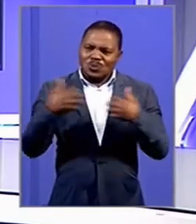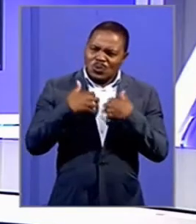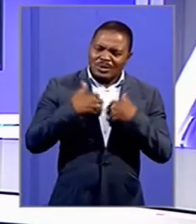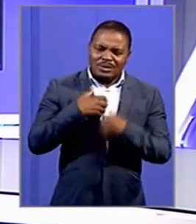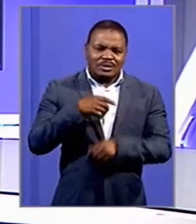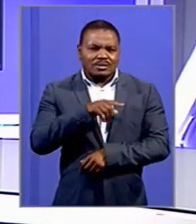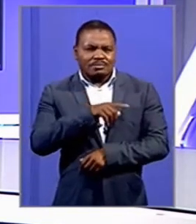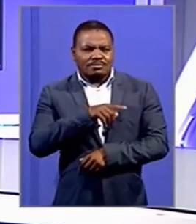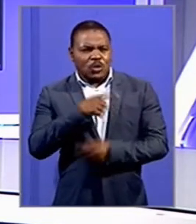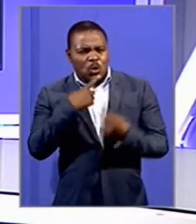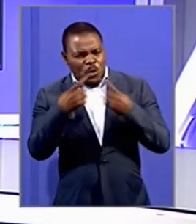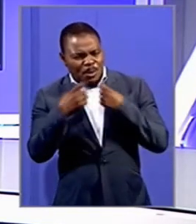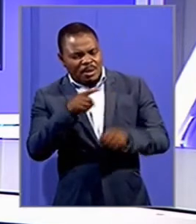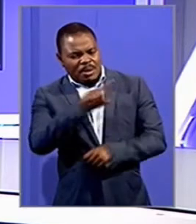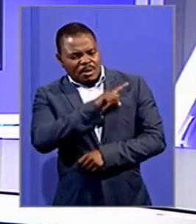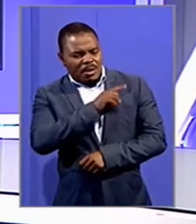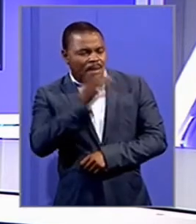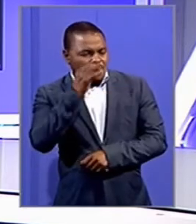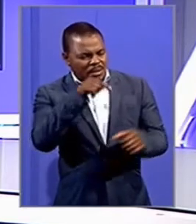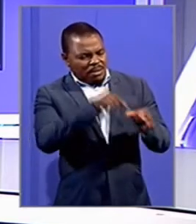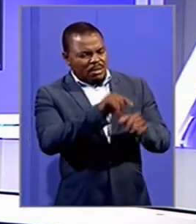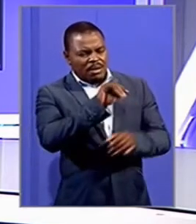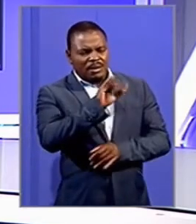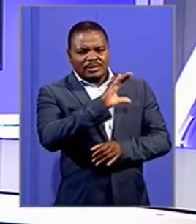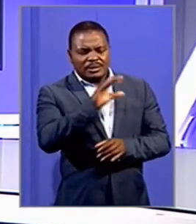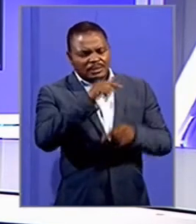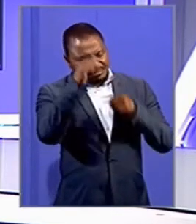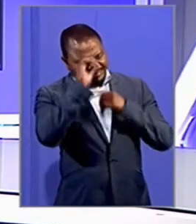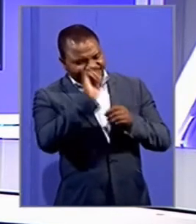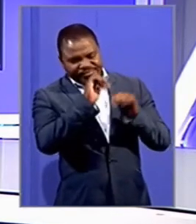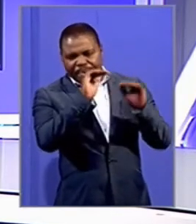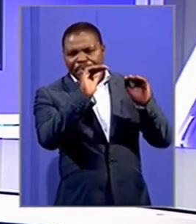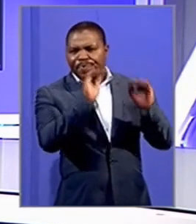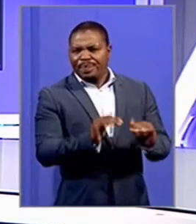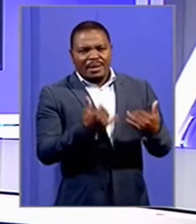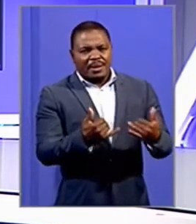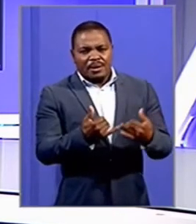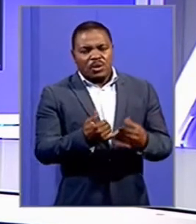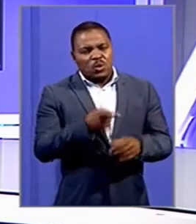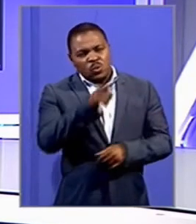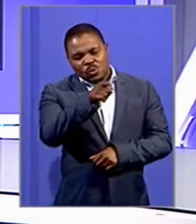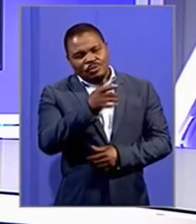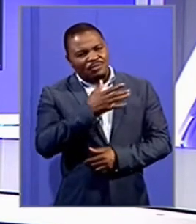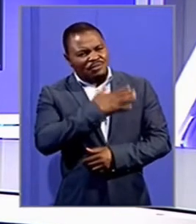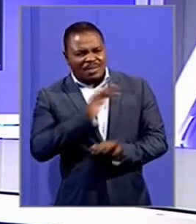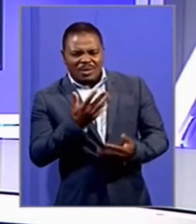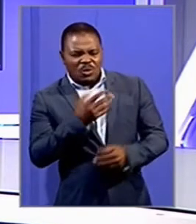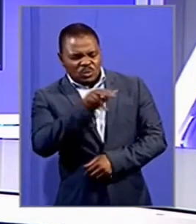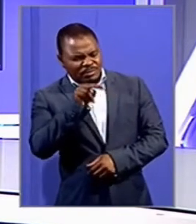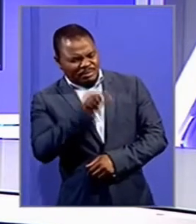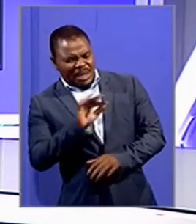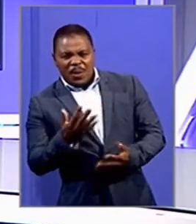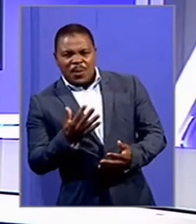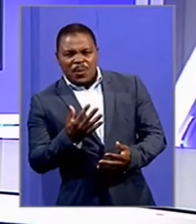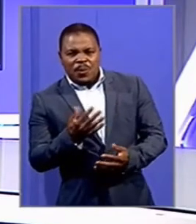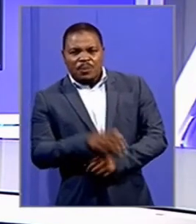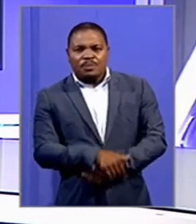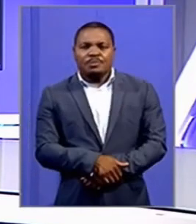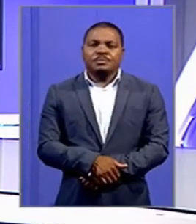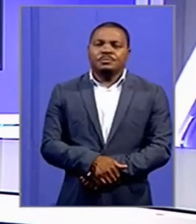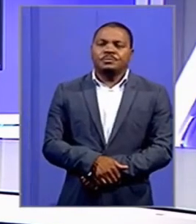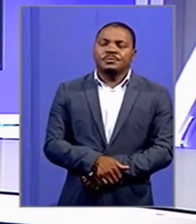sa IEC se wetse tlase. Ntlha eno we sekaseka jang we bona e tsamaelana le sengwe se e leng gore ba sa